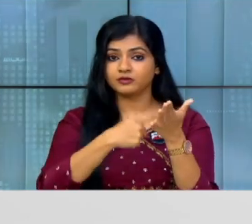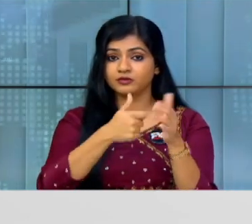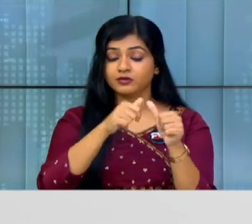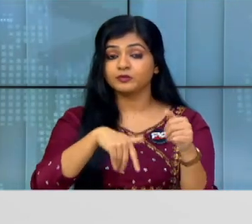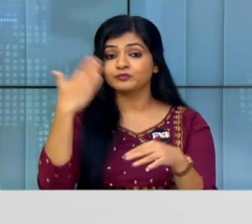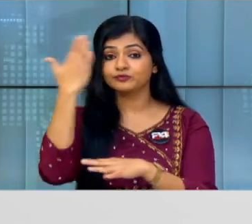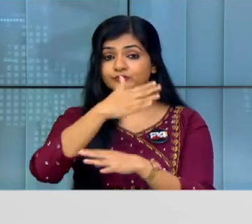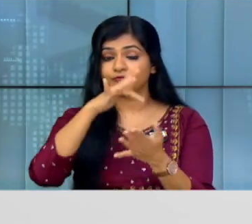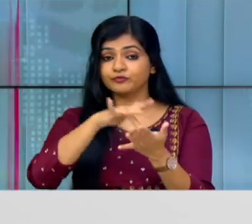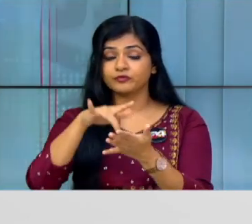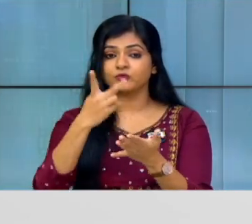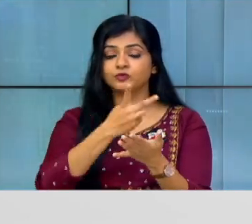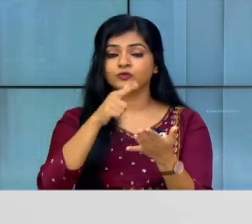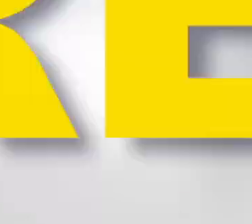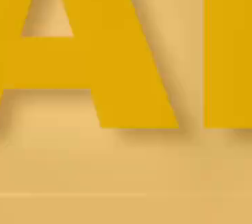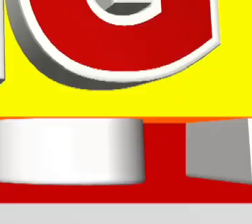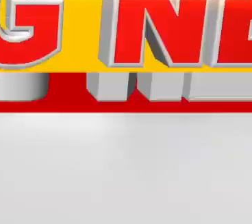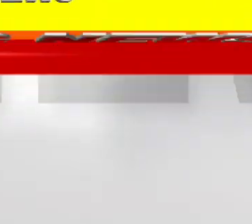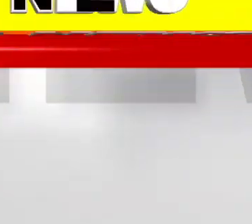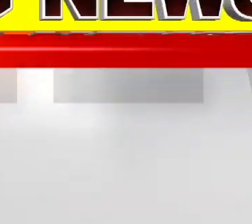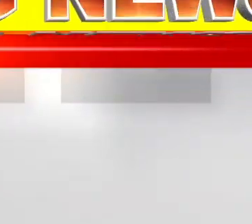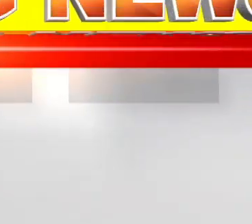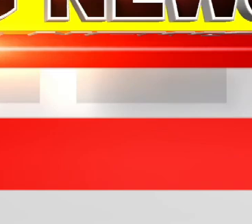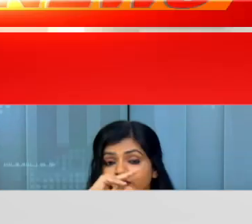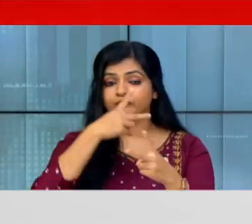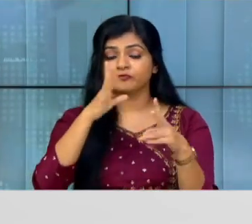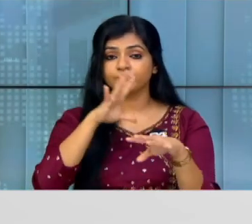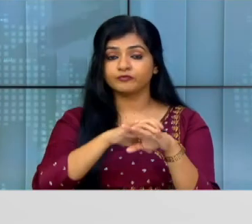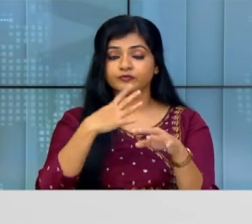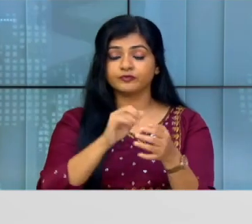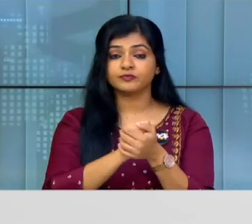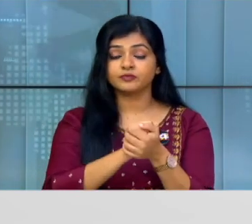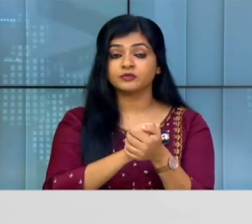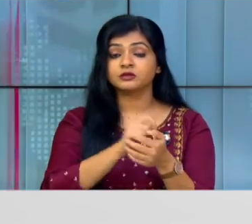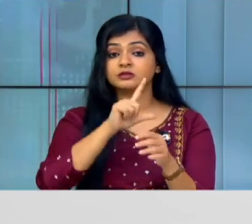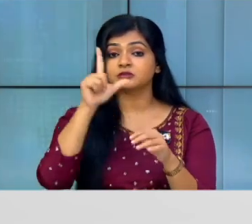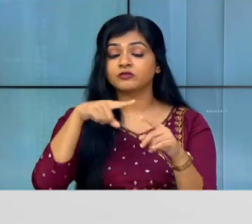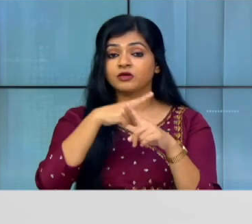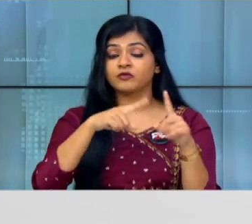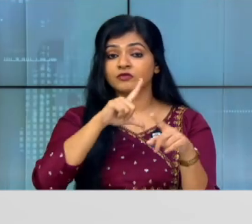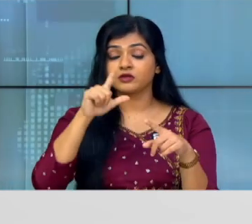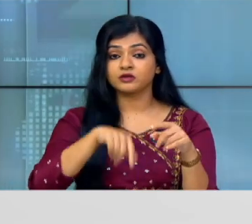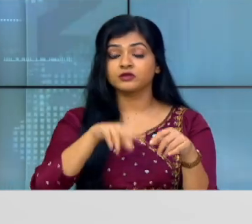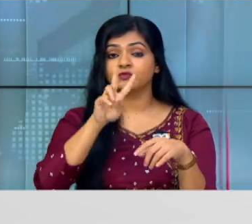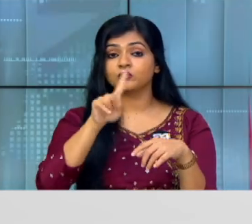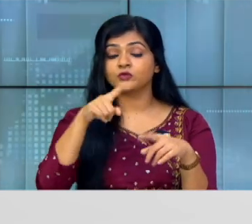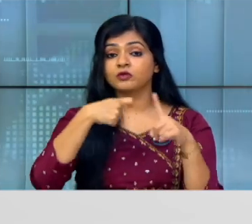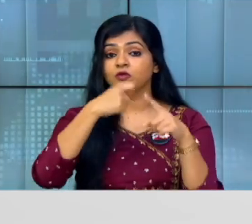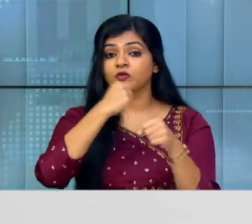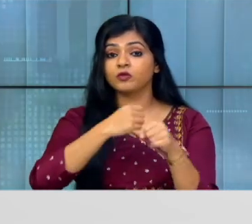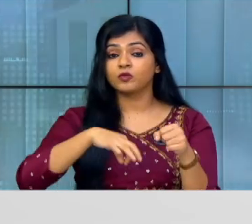കഞ്ചാവ് പിടികൂടിയിട്ടുള്ളത്. നെയ്യാറ്റിൻകര എക്സൈസ് റേഞ്ച് 7 ലക്ഷം രൂപ വില വരുന്ന 21 കിലോഗ്രാമോളം കഞ്ചാവ് പിടികൂടി. ഇതിൽ